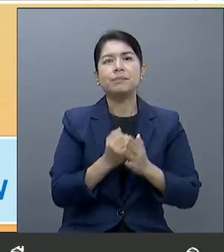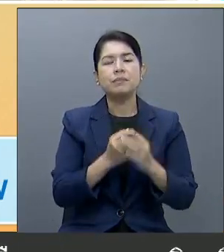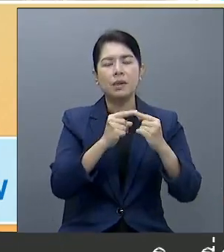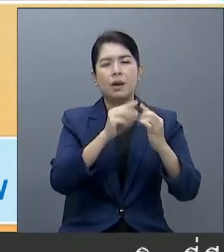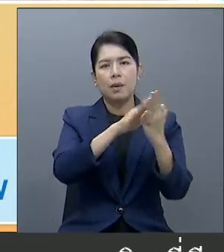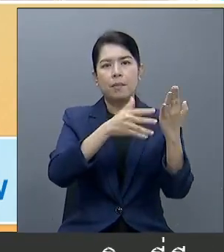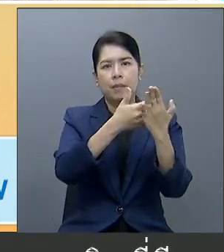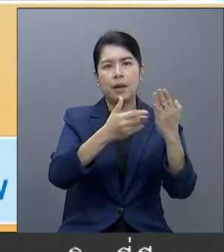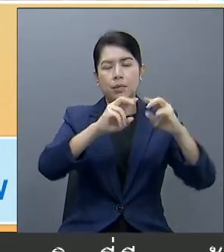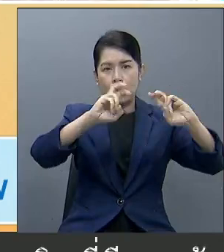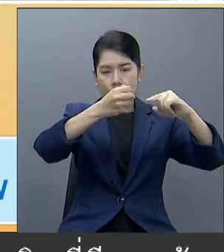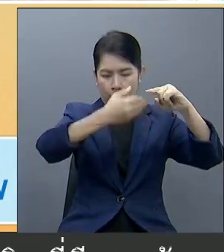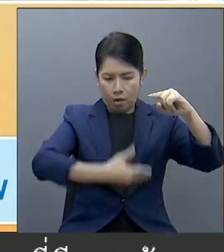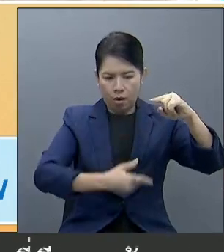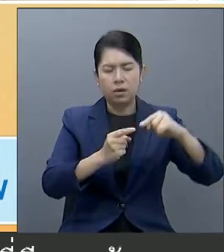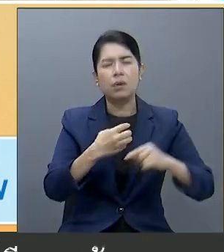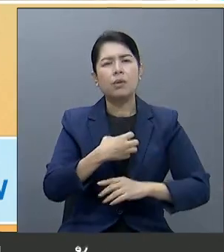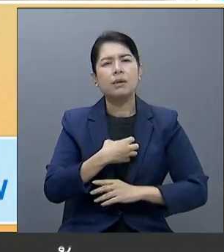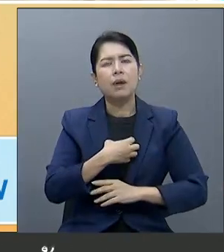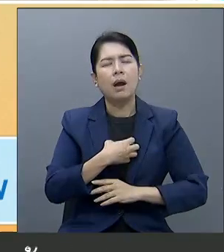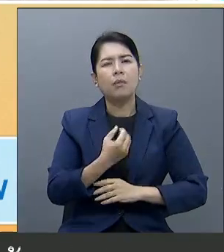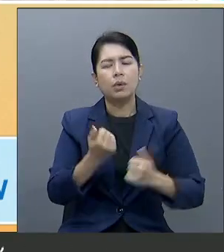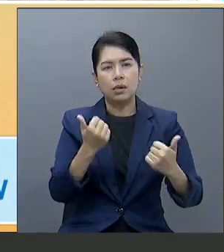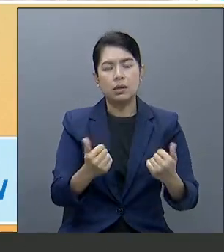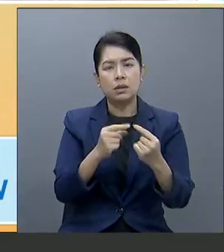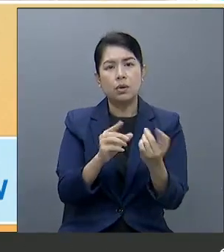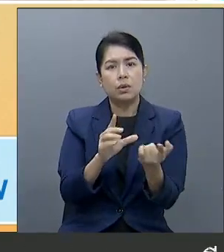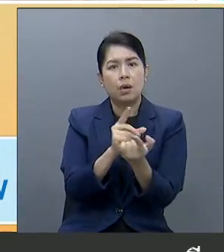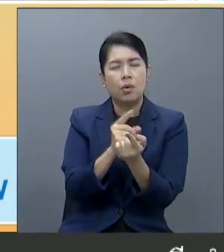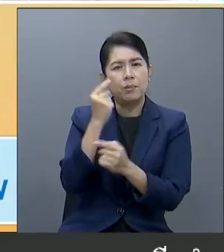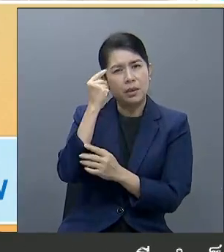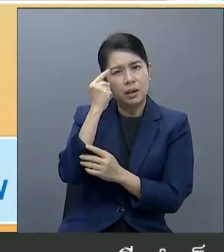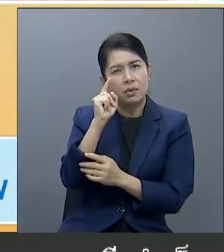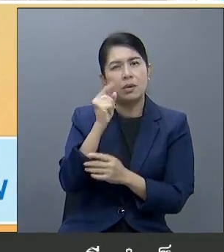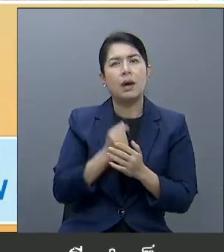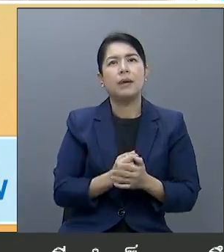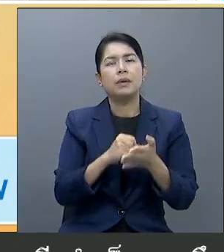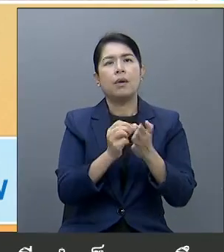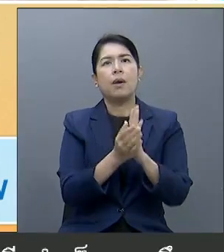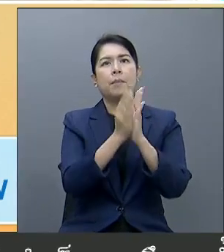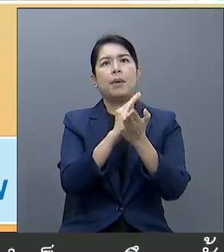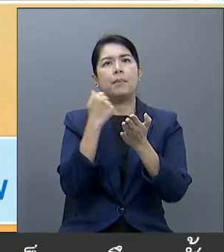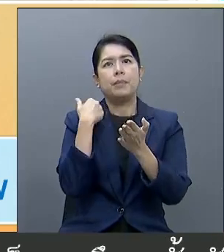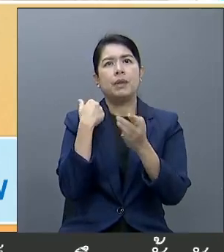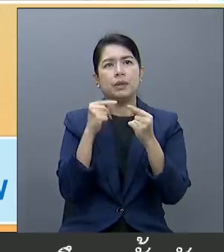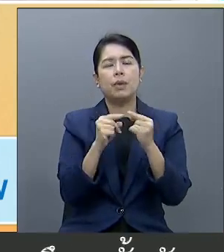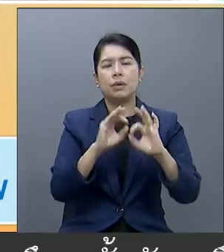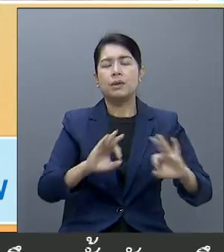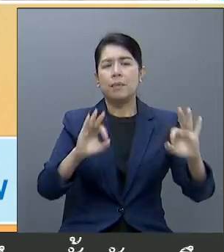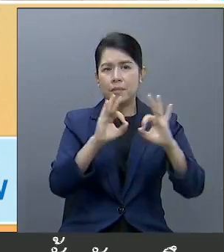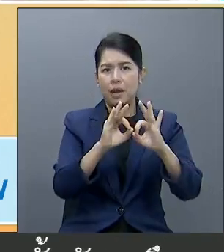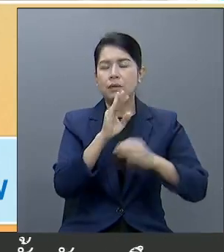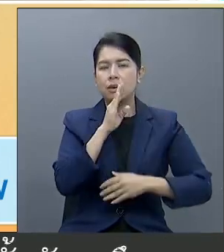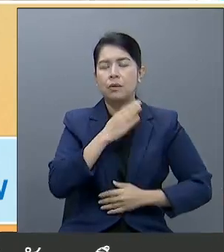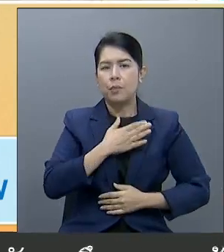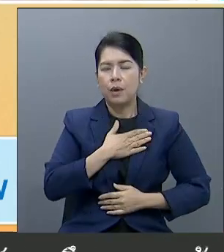ก่อนอื่นเลยเนี่ยเราอยากเห็นค่านิยมร่วมในสังคมก่อนสร้างบ้านแปลงเมืองด้วยการสร้างเด็กที่มีคุณภาพก็คือสร้